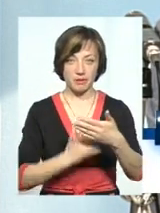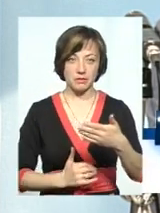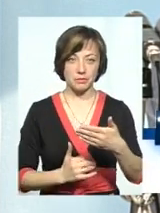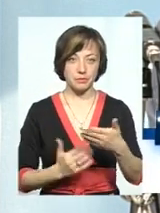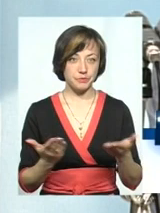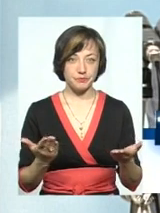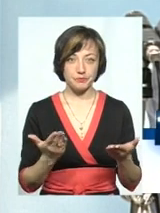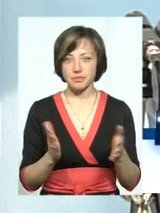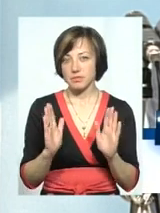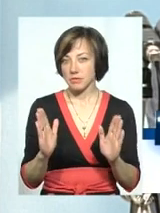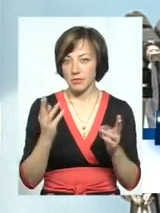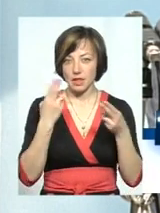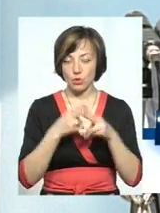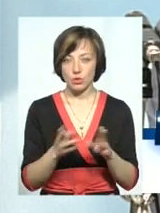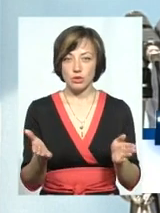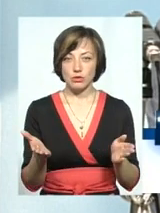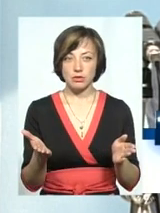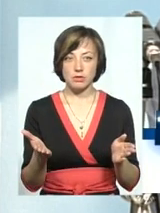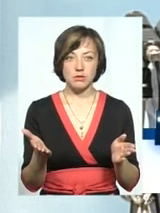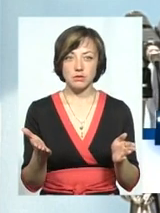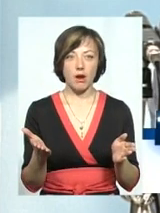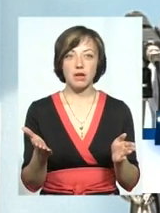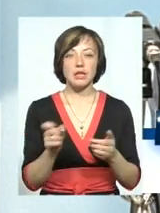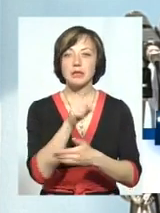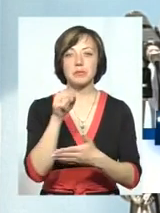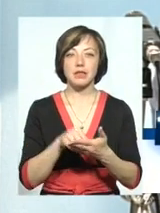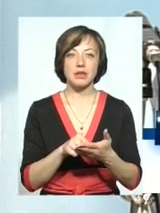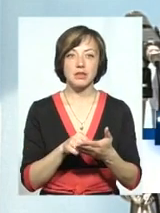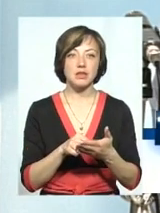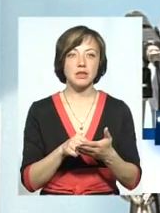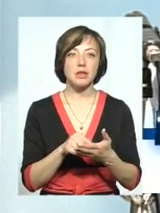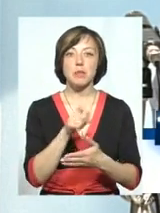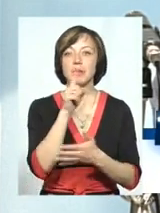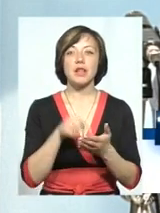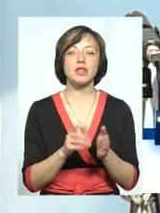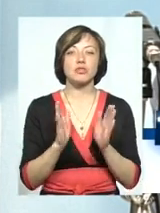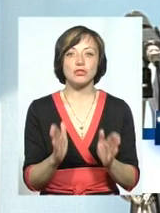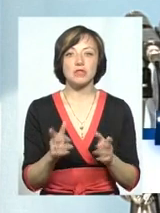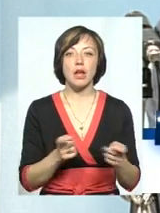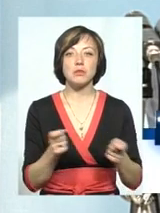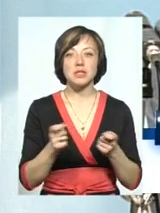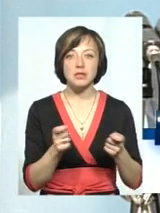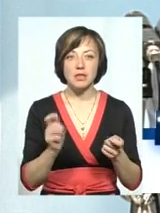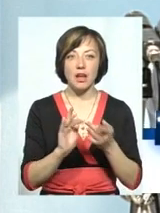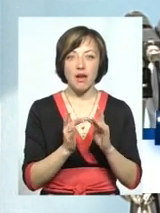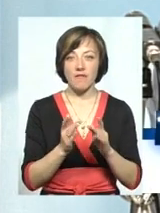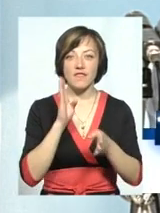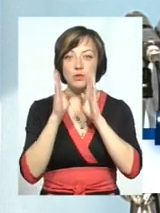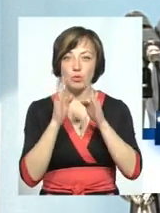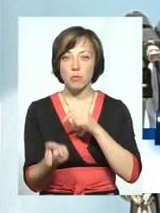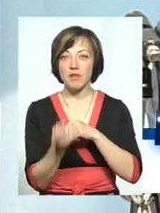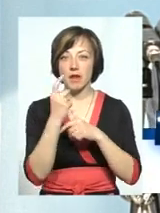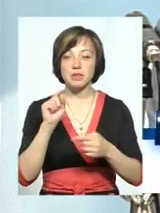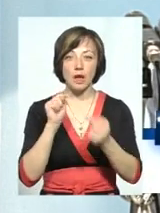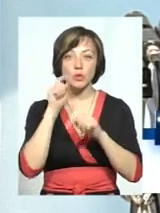Ну, технологічно, так. Вікова. Ні, питання не в тому. Питання чисто технологічне адміністрування соцмережі. Якщо в Фейсбуці з'являється